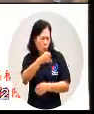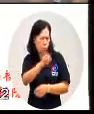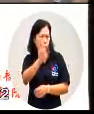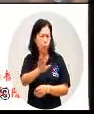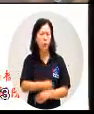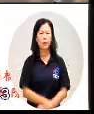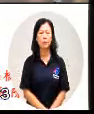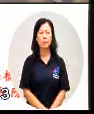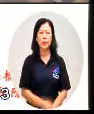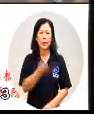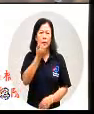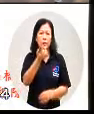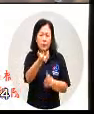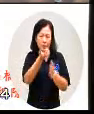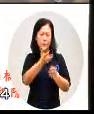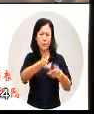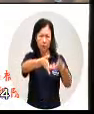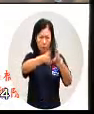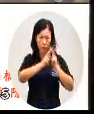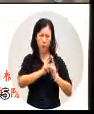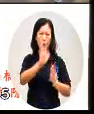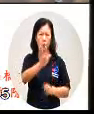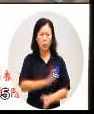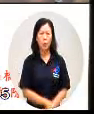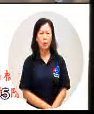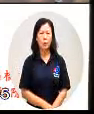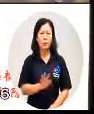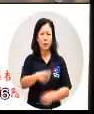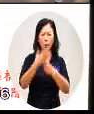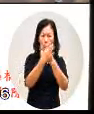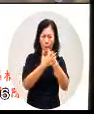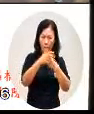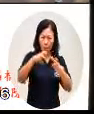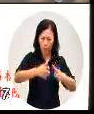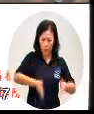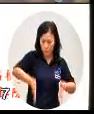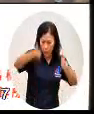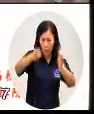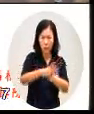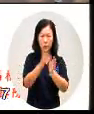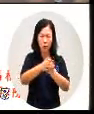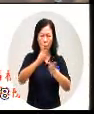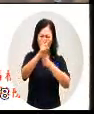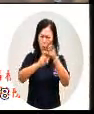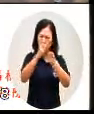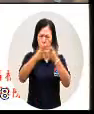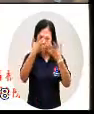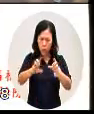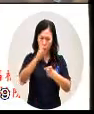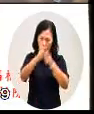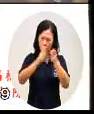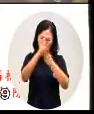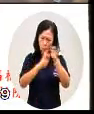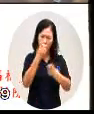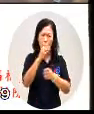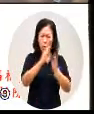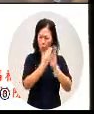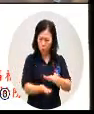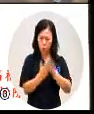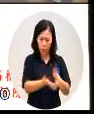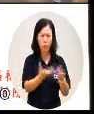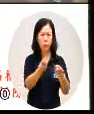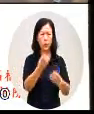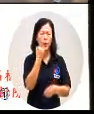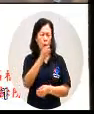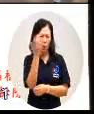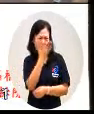桥，它要做一个桥，吼那些这护栏。结果已经十几年了，一二十年都没有把它打掉，很不